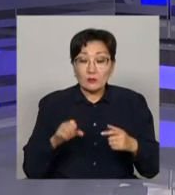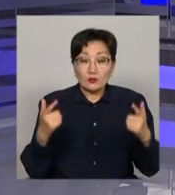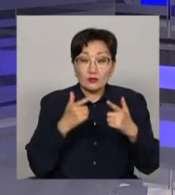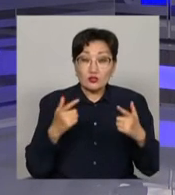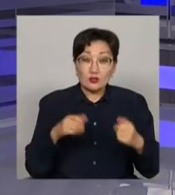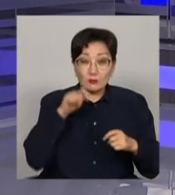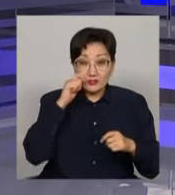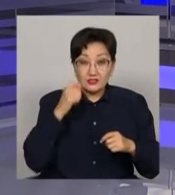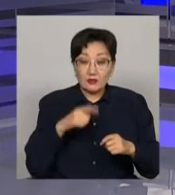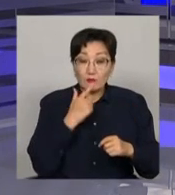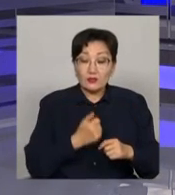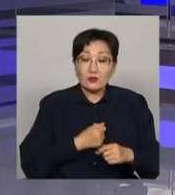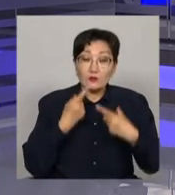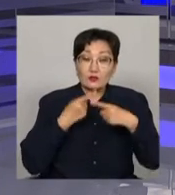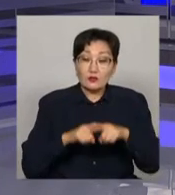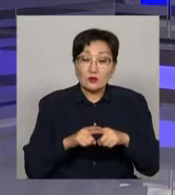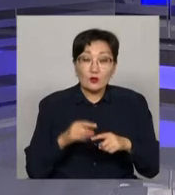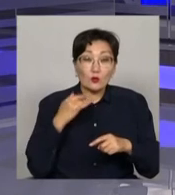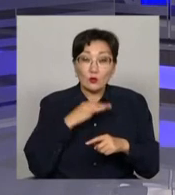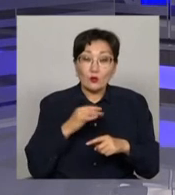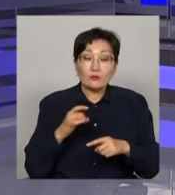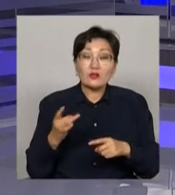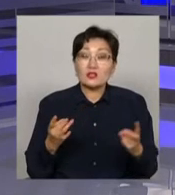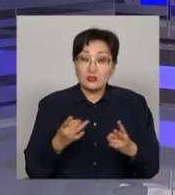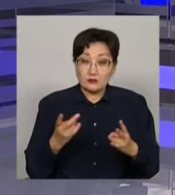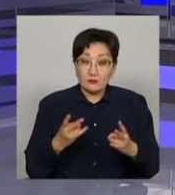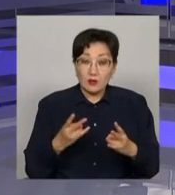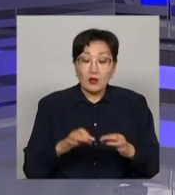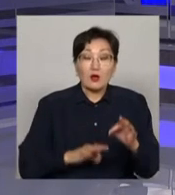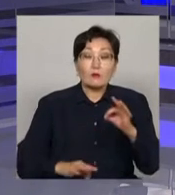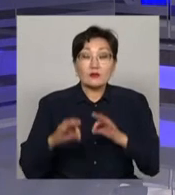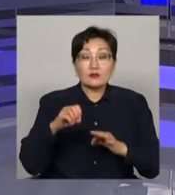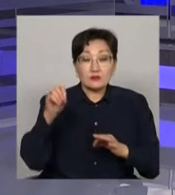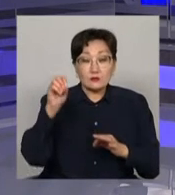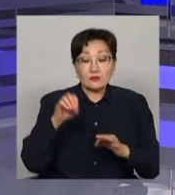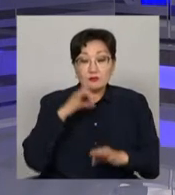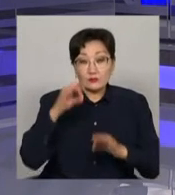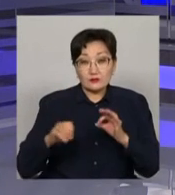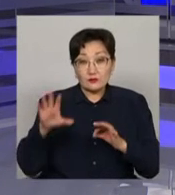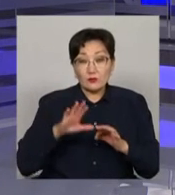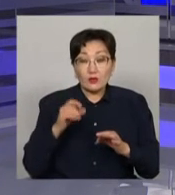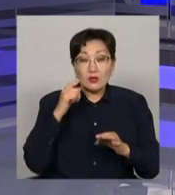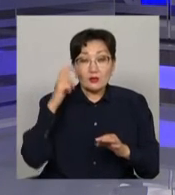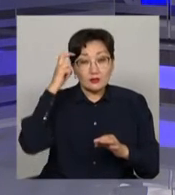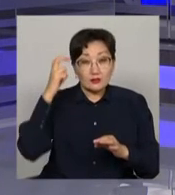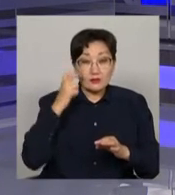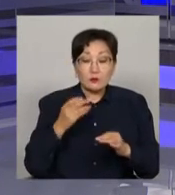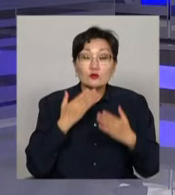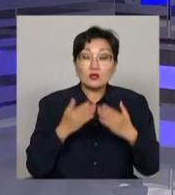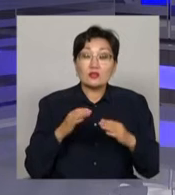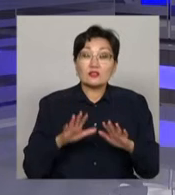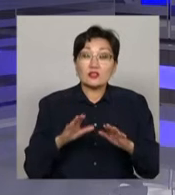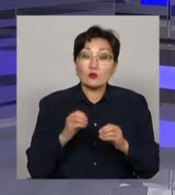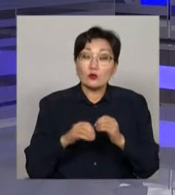қазір Украинаға әскери техникалар көп мөлшерде қажет. Алайда батыс елдері Киев сұраған қару-жарақтың тек 10% ғана жеткізіп